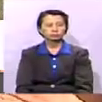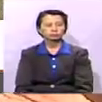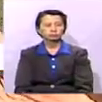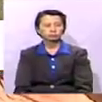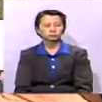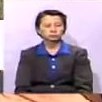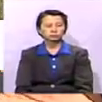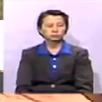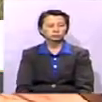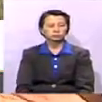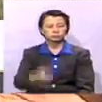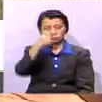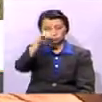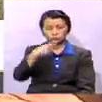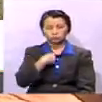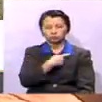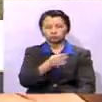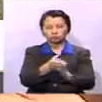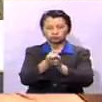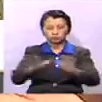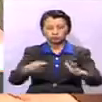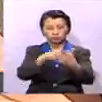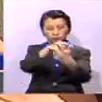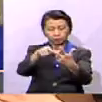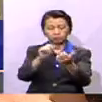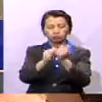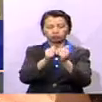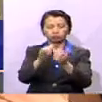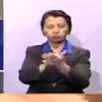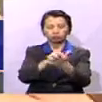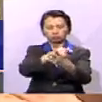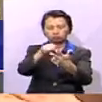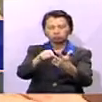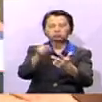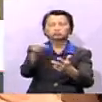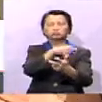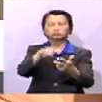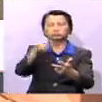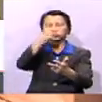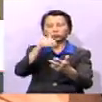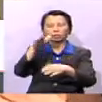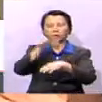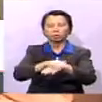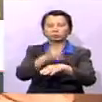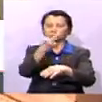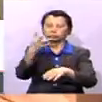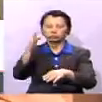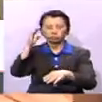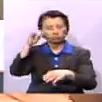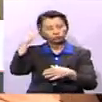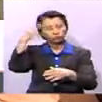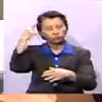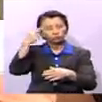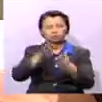Cara untuk kita menyelamatkan sukan tersebut. Pengguguran itu disebabkan atas beberapa faktor. Prestasi yang tidak